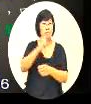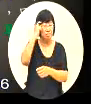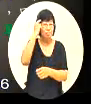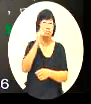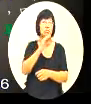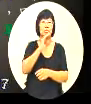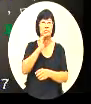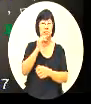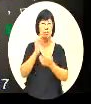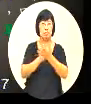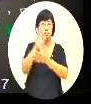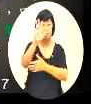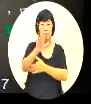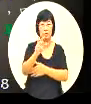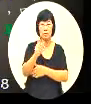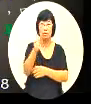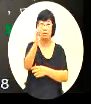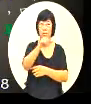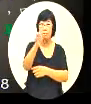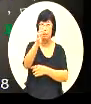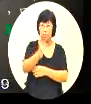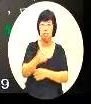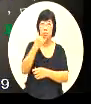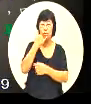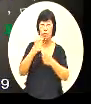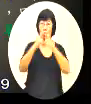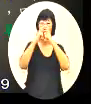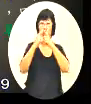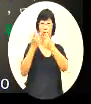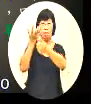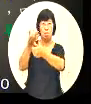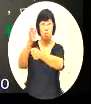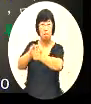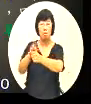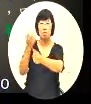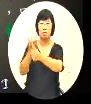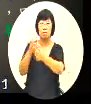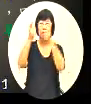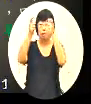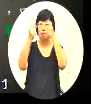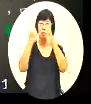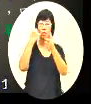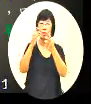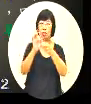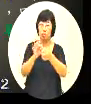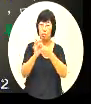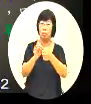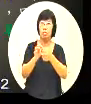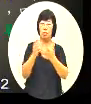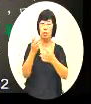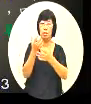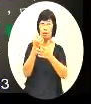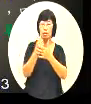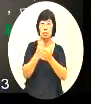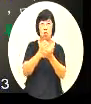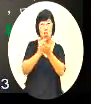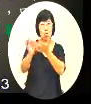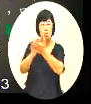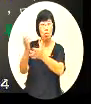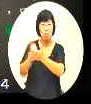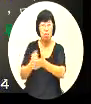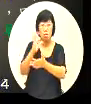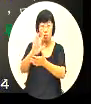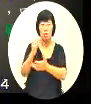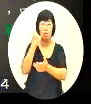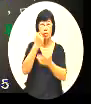是未来如果这1000亿能够回给高雄，我们的公共债务降低，我们的余额增加，我们的每年利息支出减少，